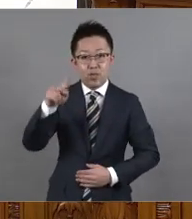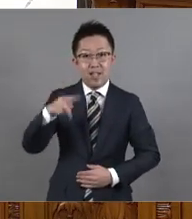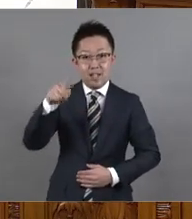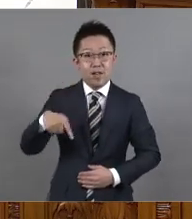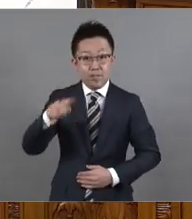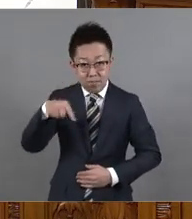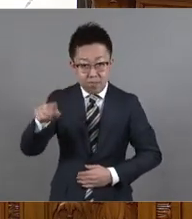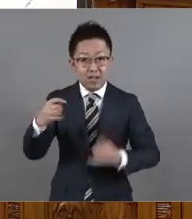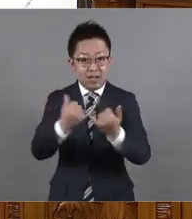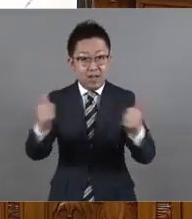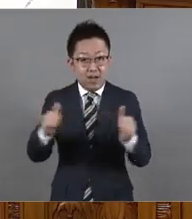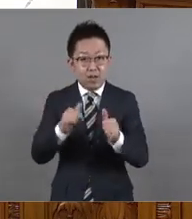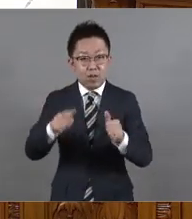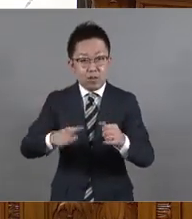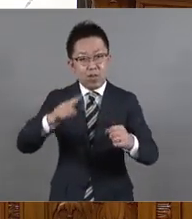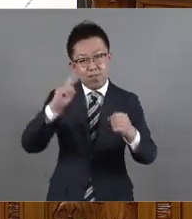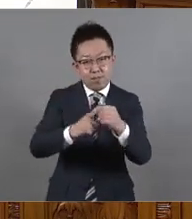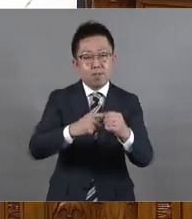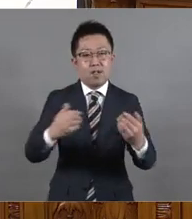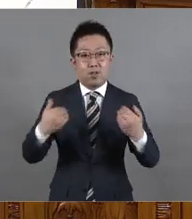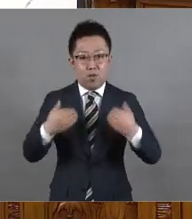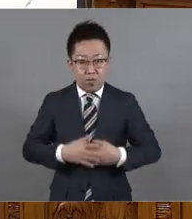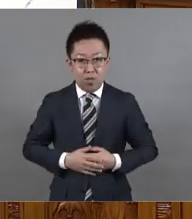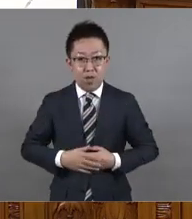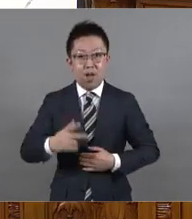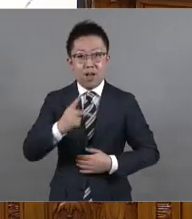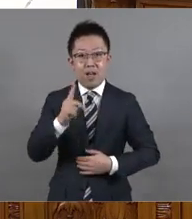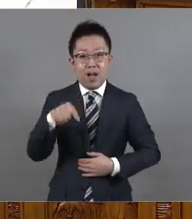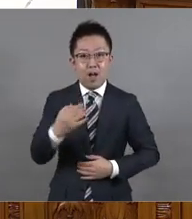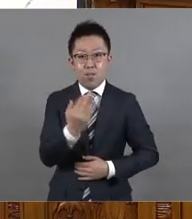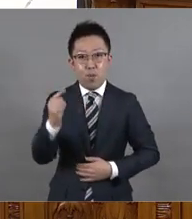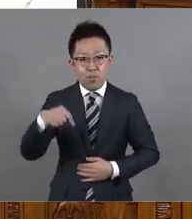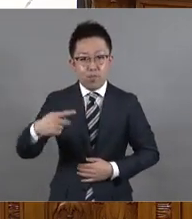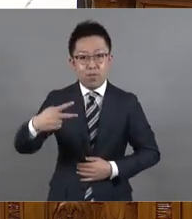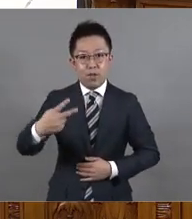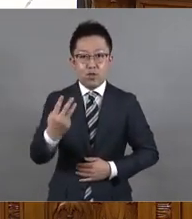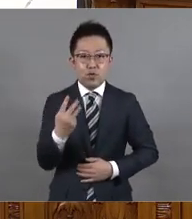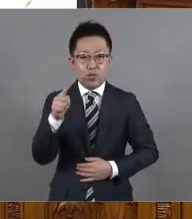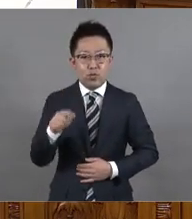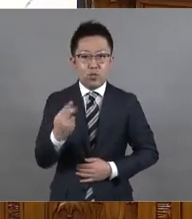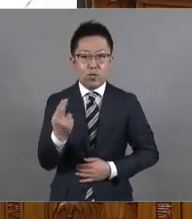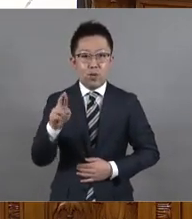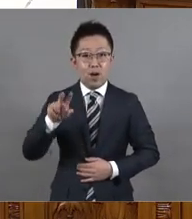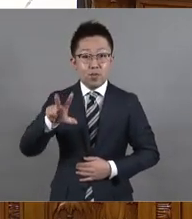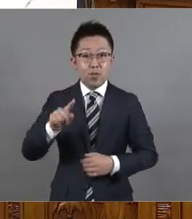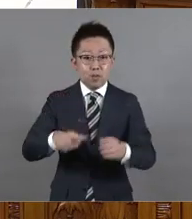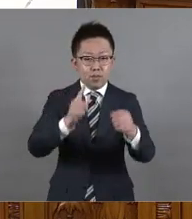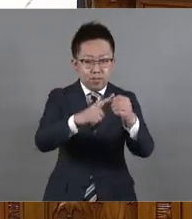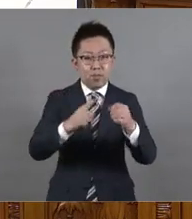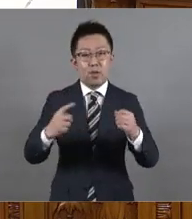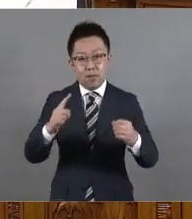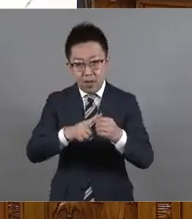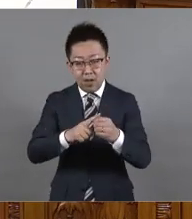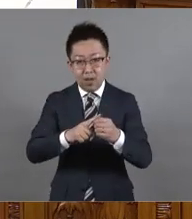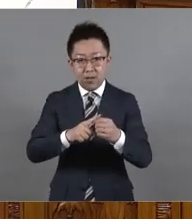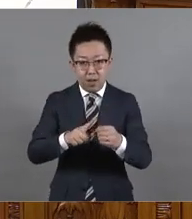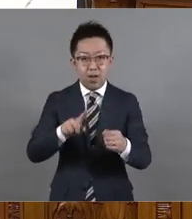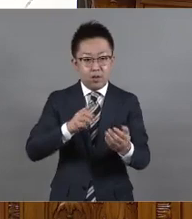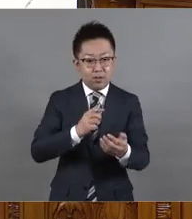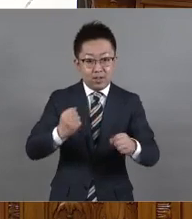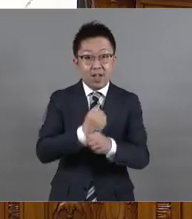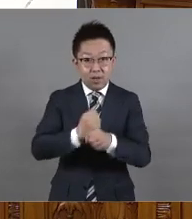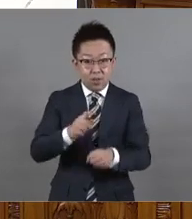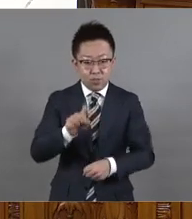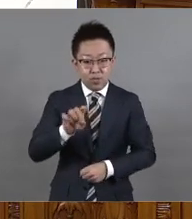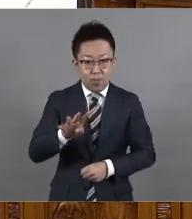鍵となります2050年カーボンニュートラルの実現に向け成長が期待される14の産業において高い